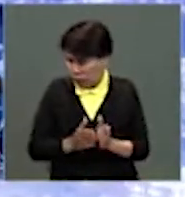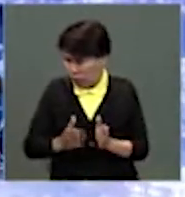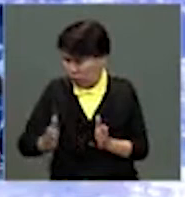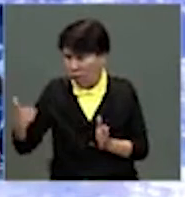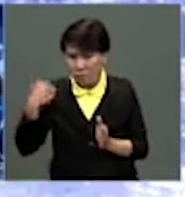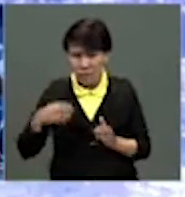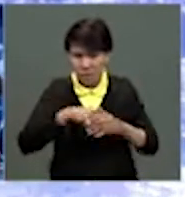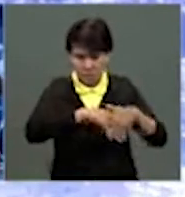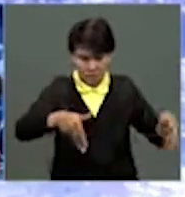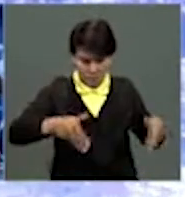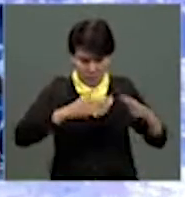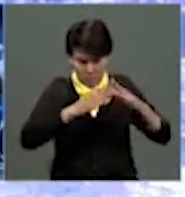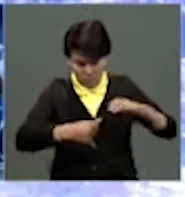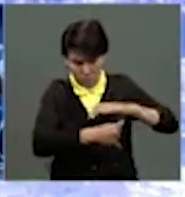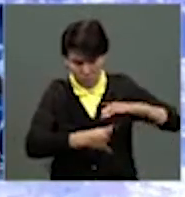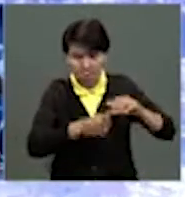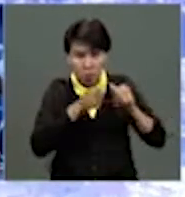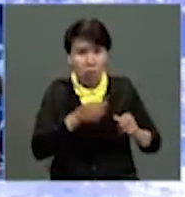แต่ถ้าถามว่าเอาแล้วจะมั่นใจได้ยังไงนี่จริงก็เคยทำมาก่อนแล้วครับไม่ว่าจะเป็นกลุ่มคนอ่ะที่เดินทางเข้ามาอยู่ที่สุวรรณภูมิที่เดินทางจากต่างประเทศก็ต้องมีเจ้าหน้าที่ของเราบางกลุ่มที่จะต้องไปตรวจเช็คไปดาร์ลิ่งหมายกลุ่มพรุ่งนี้ทำงานกันมาตลอดไม่เคยต้องไปคอทันทีตัวเอง14